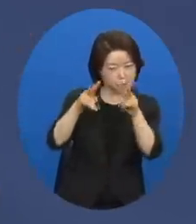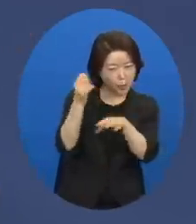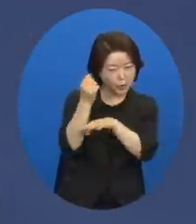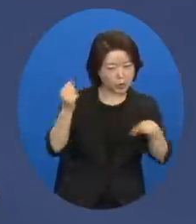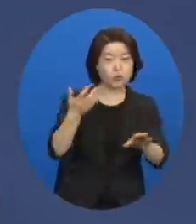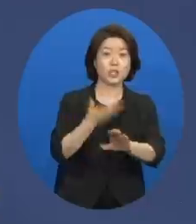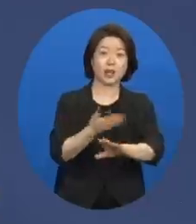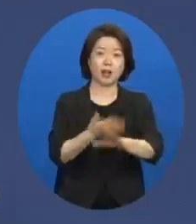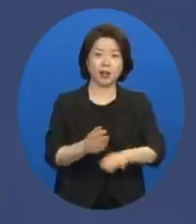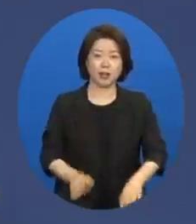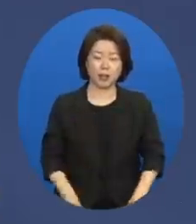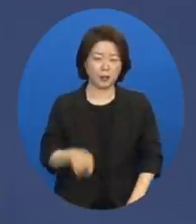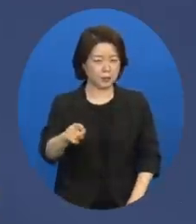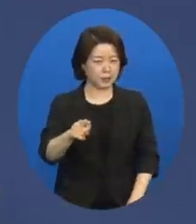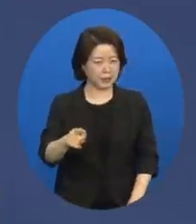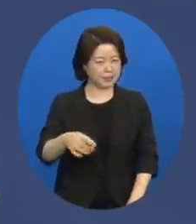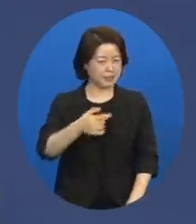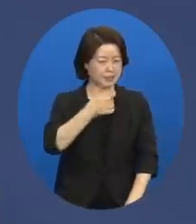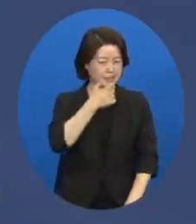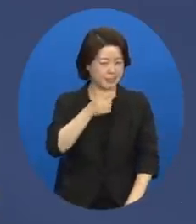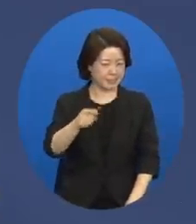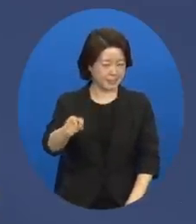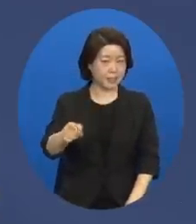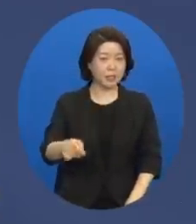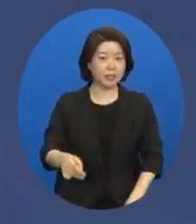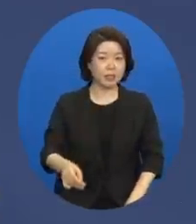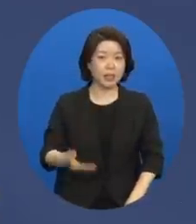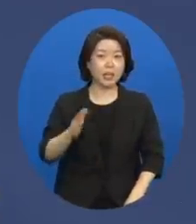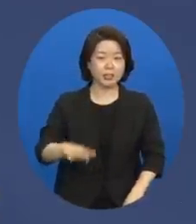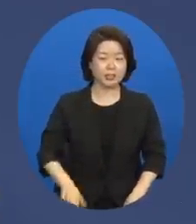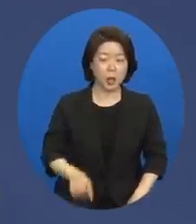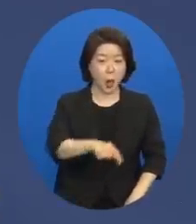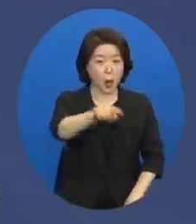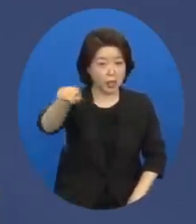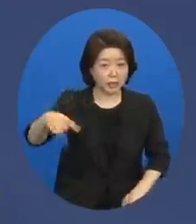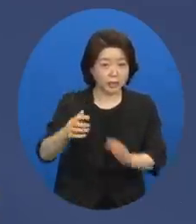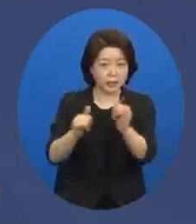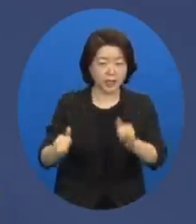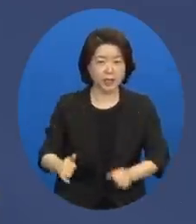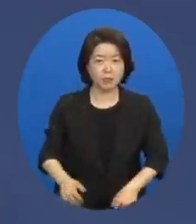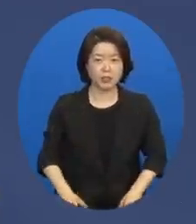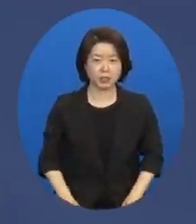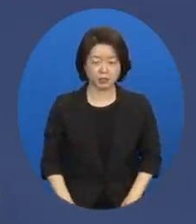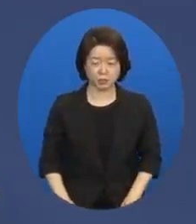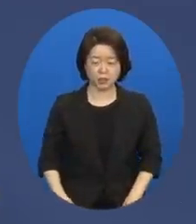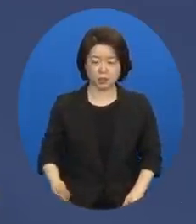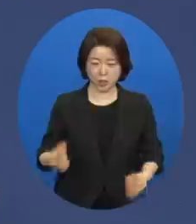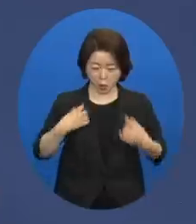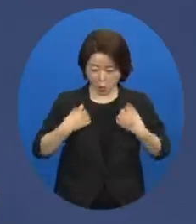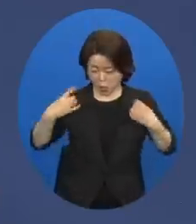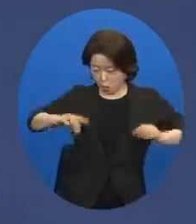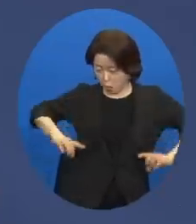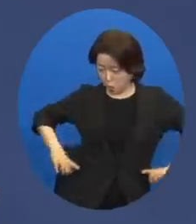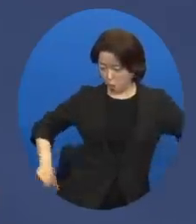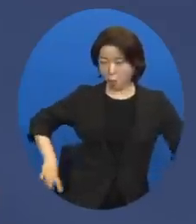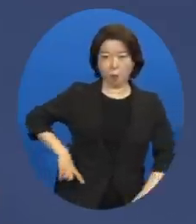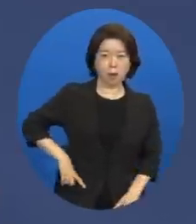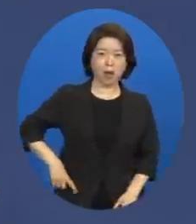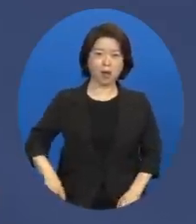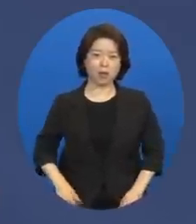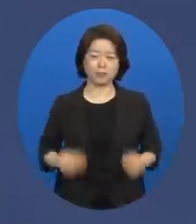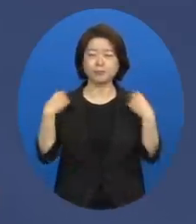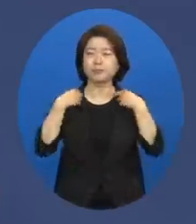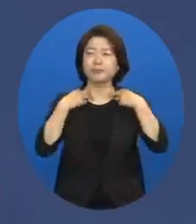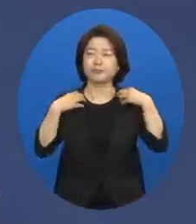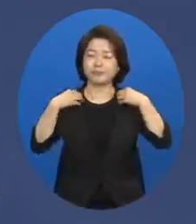달라지니까 그런 걸 아주 배기 싫어하는데 근데 그분들이 무슨 패션쇼 하는 줄 알았어요. 그래서 이렇게 카라를 딱